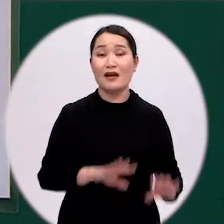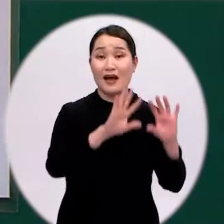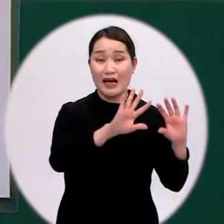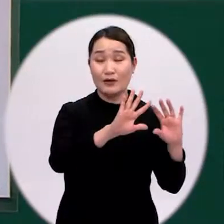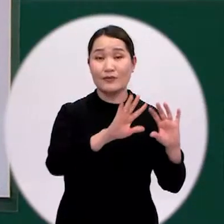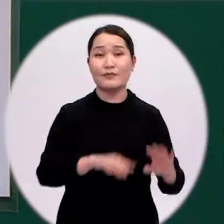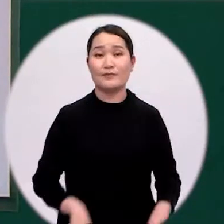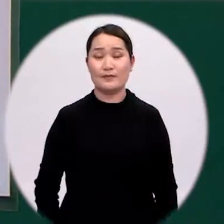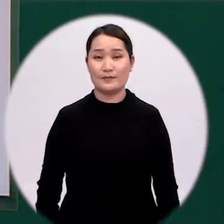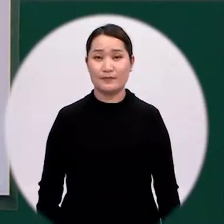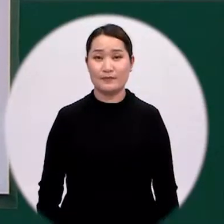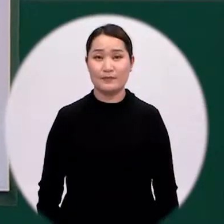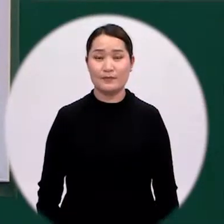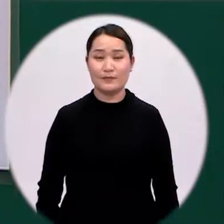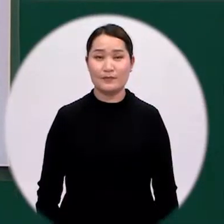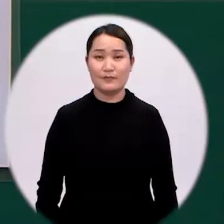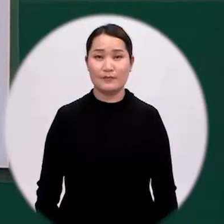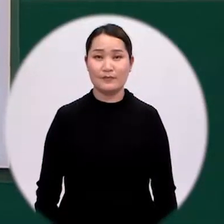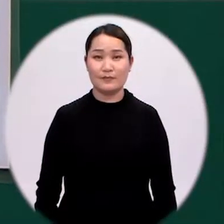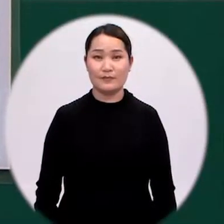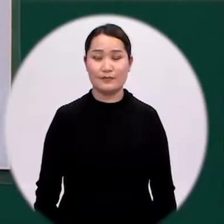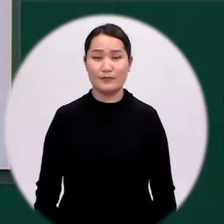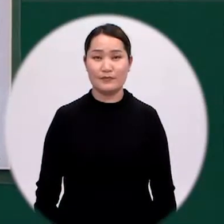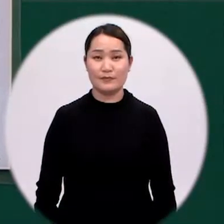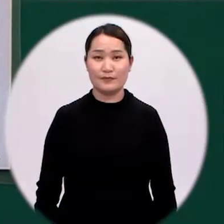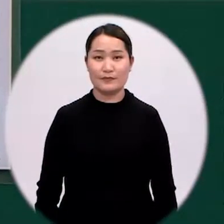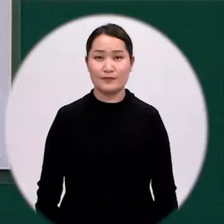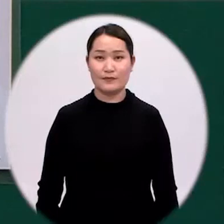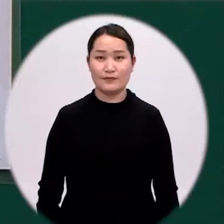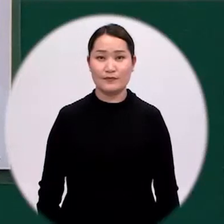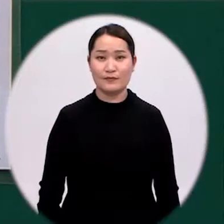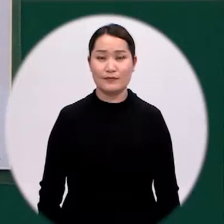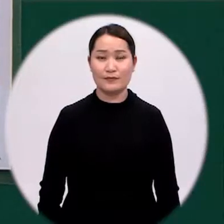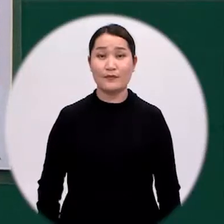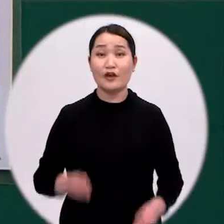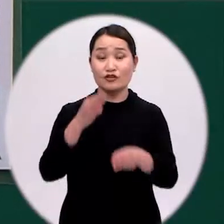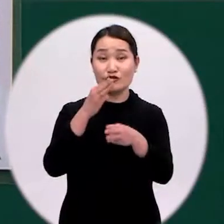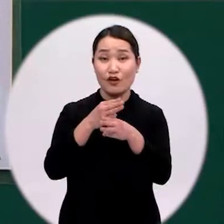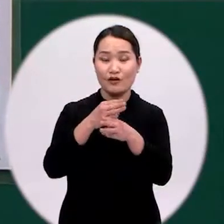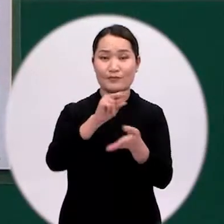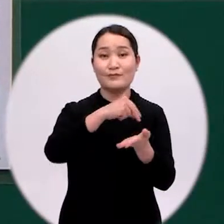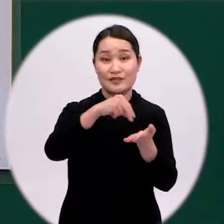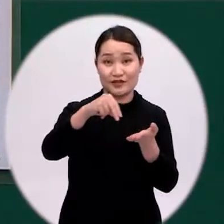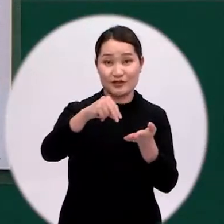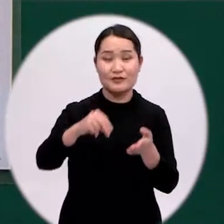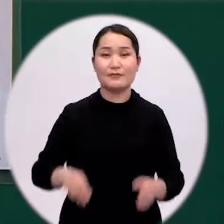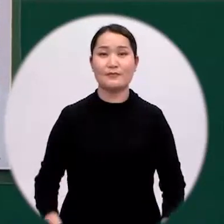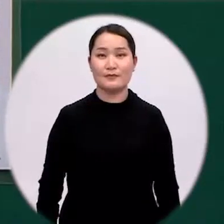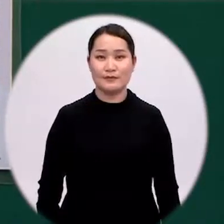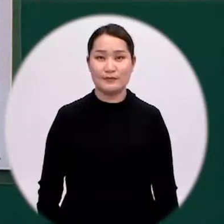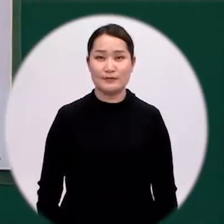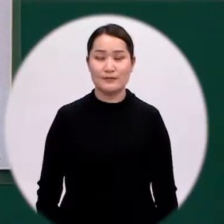ширхэг 10 төгрөг болж задарлаа. За үнийгээ тоогоор бичээ хүүхдүүдээ.